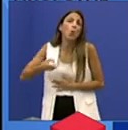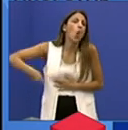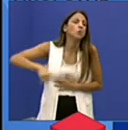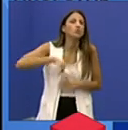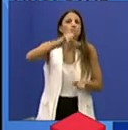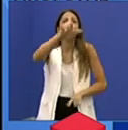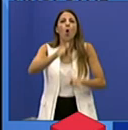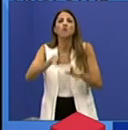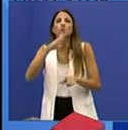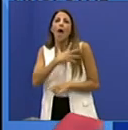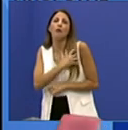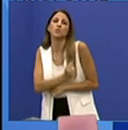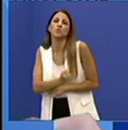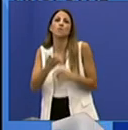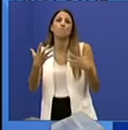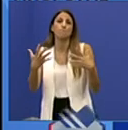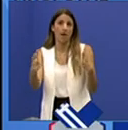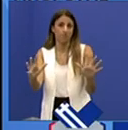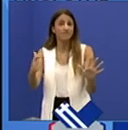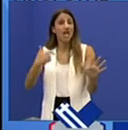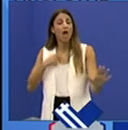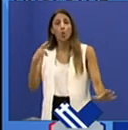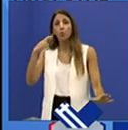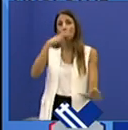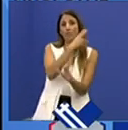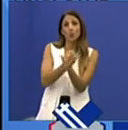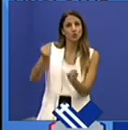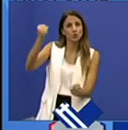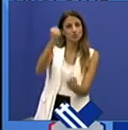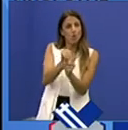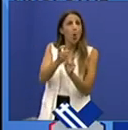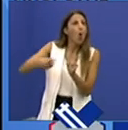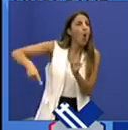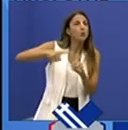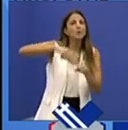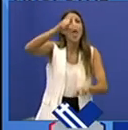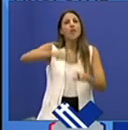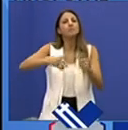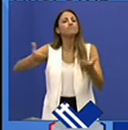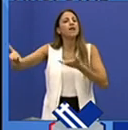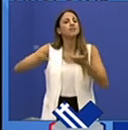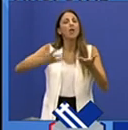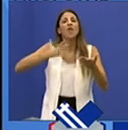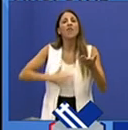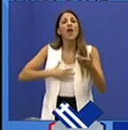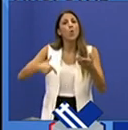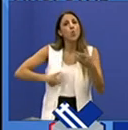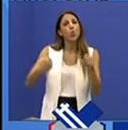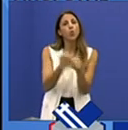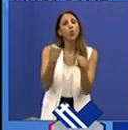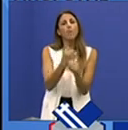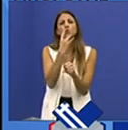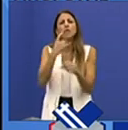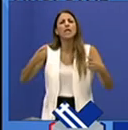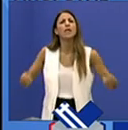πολίτες για την εμπιστοσύνη τους. Θα είμαι Πρωθυπουργός όλων των Ελλήνων και θα δουλέψω σκληρά για να